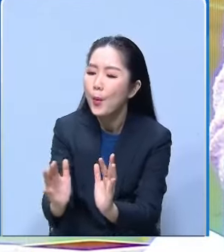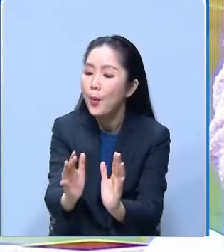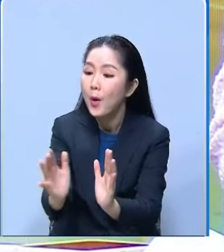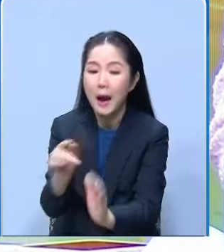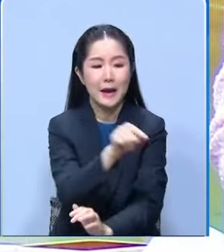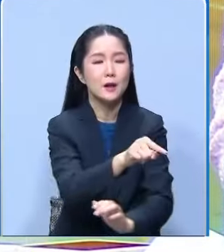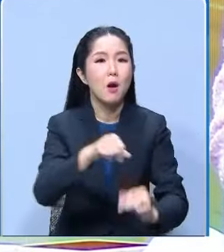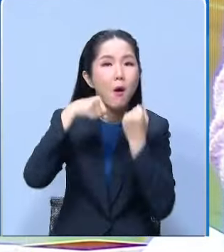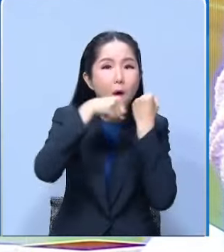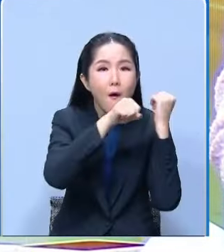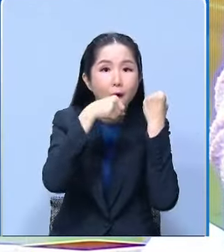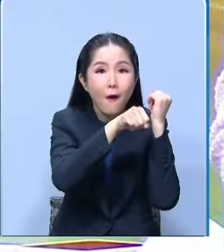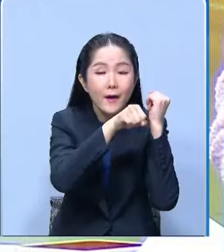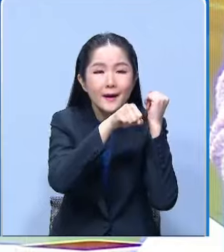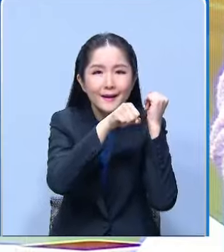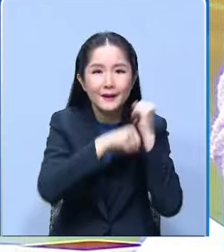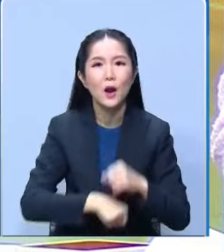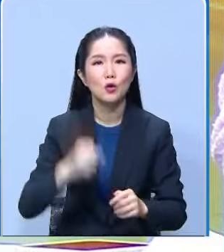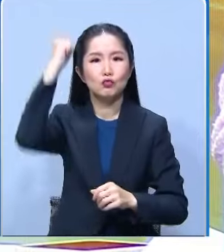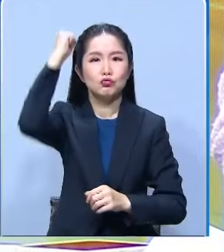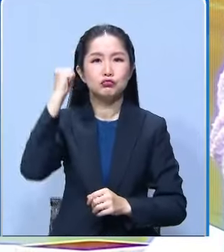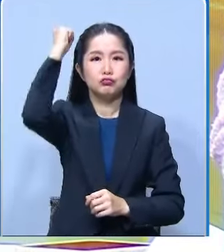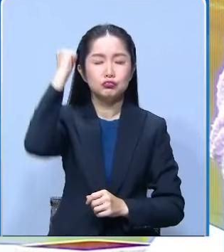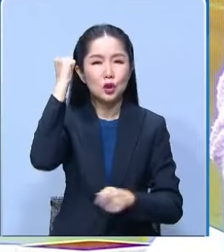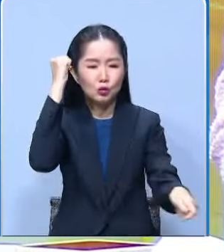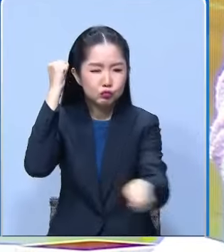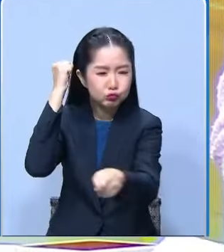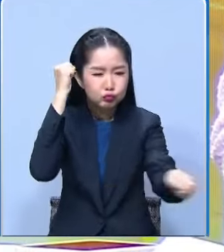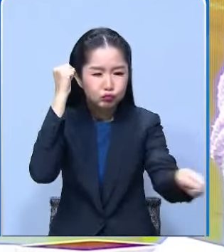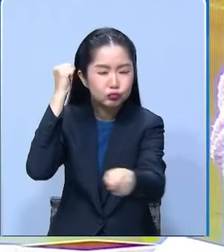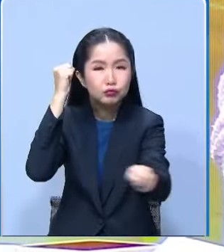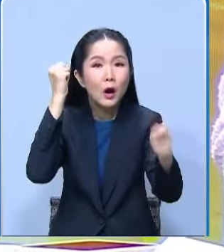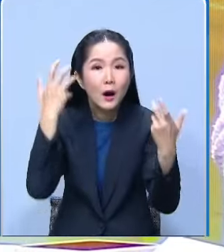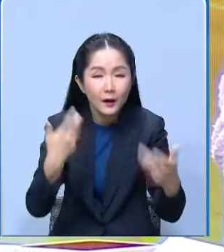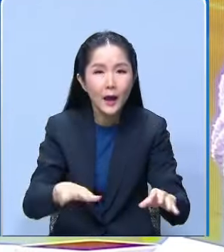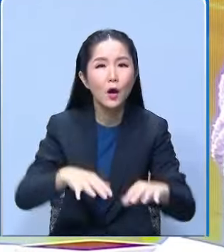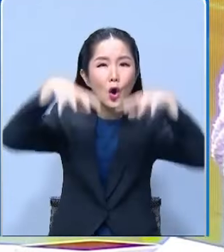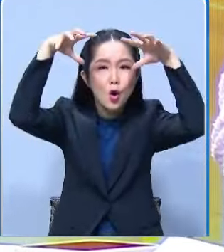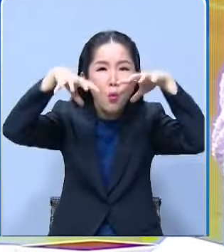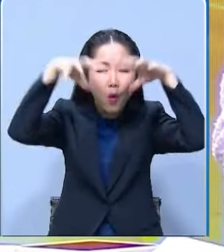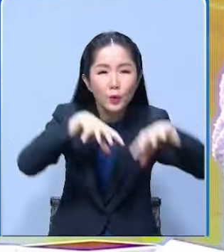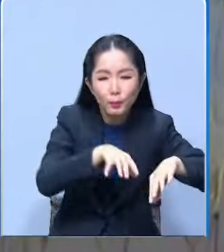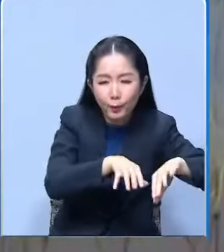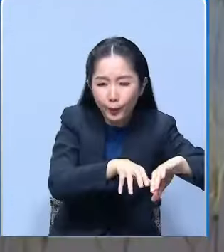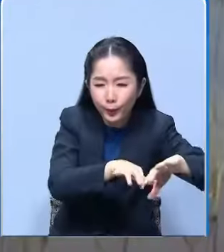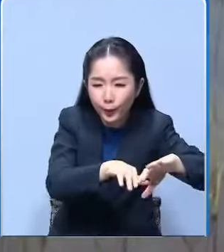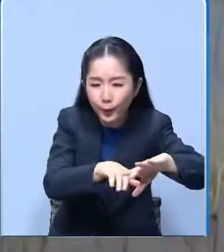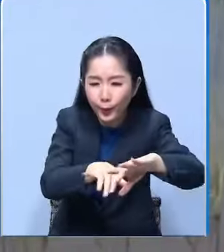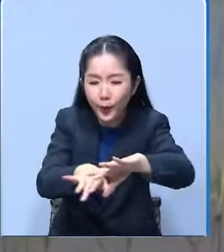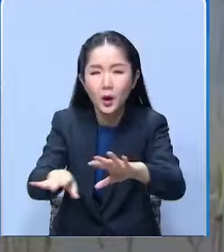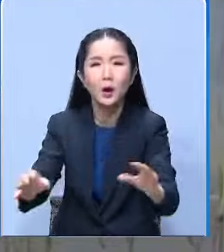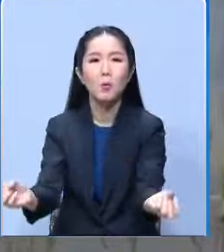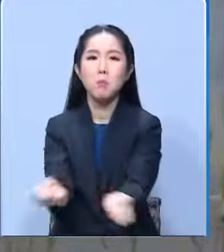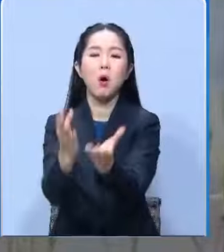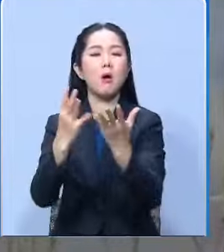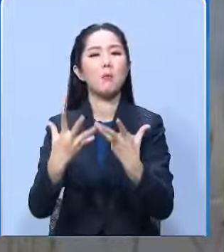มันก็ชะล้างสารเคมีมาในที่ไร่นาเสียหายก็เลยเกิดเรื่องราวนี้เกิดขึ้นครับที่ทำนา